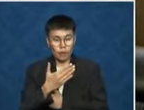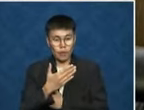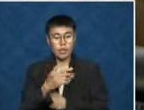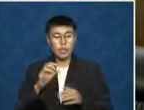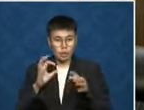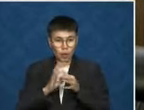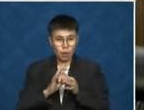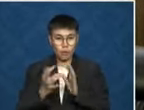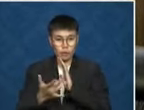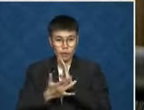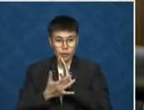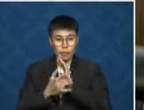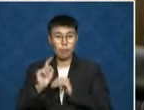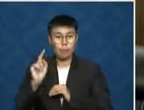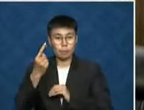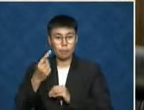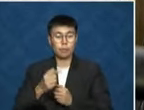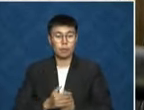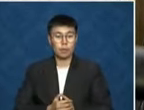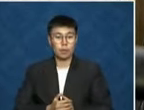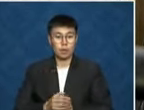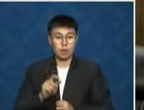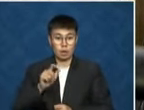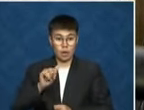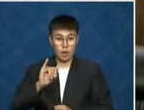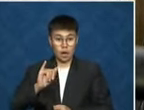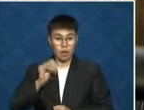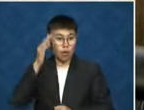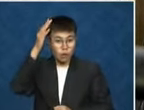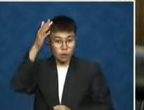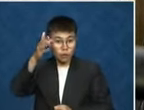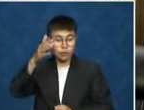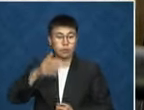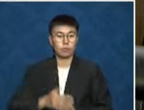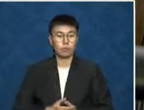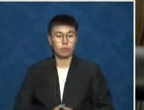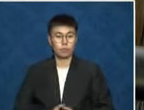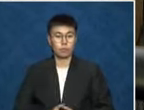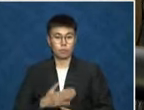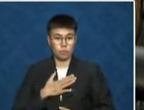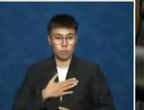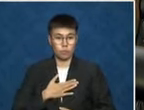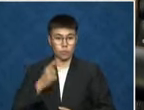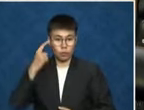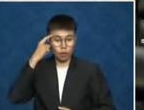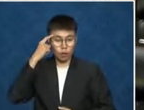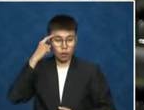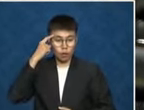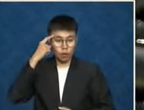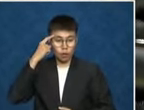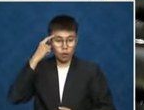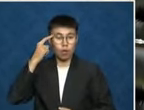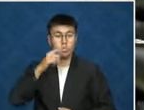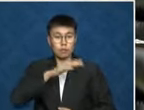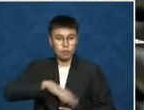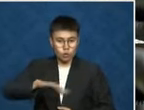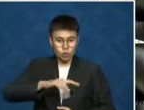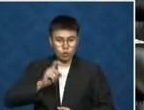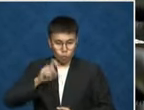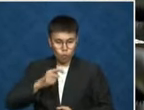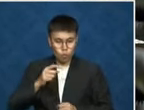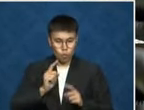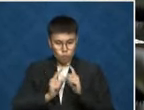ใช้เทคโนโลยีอัตโนมัตินะครับหรือว่า AI ในโลกแห่งอนาคตนะครับผมว่าสิ่งที่พวกเราต้องหารือร่วมกันนะครับ